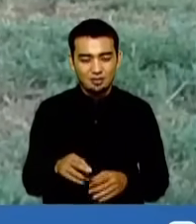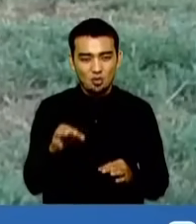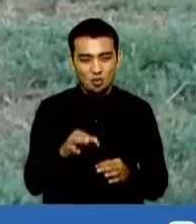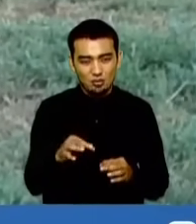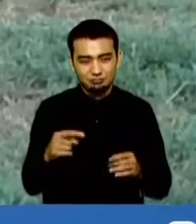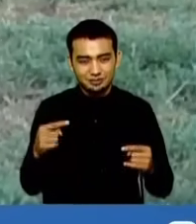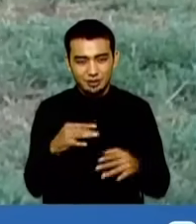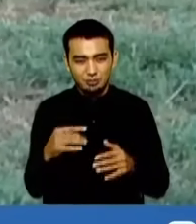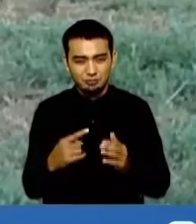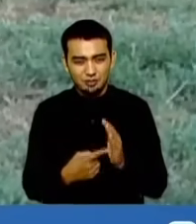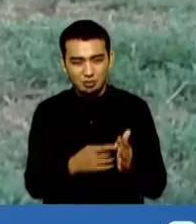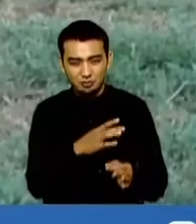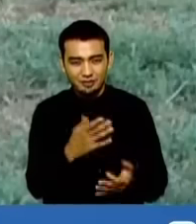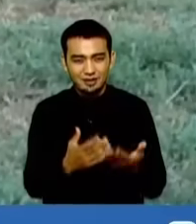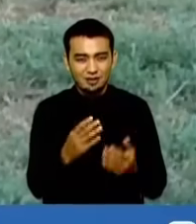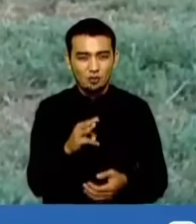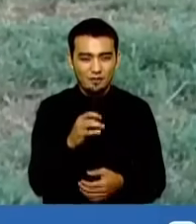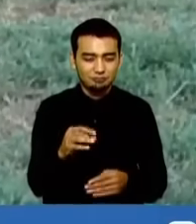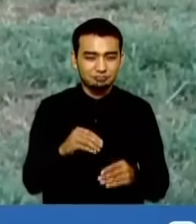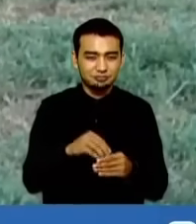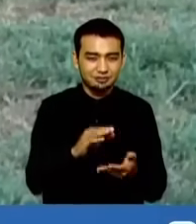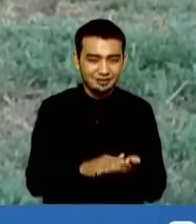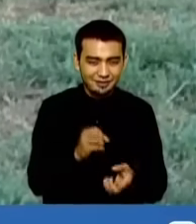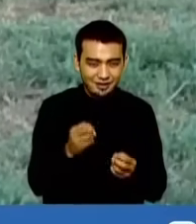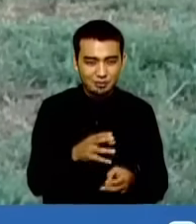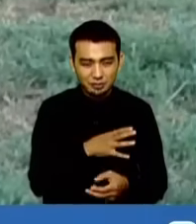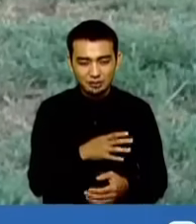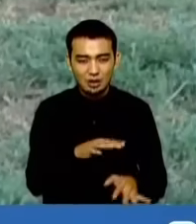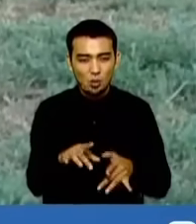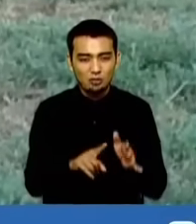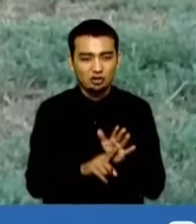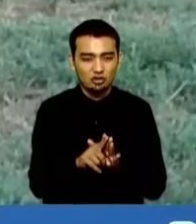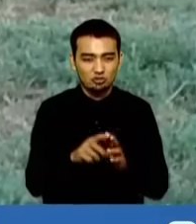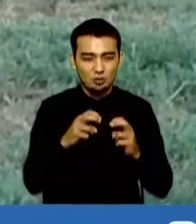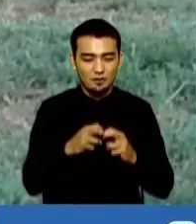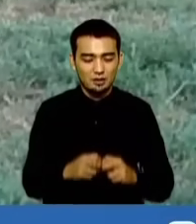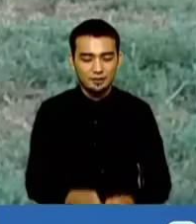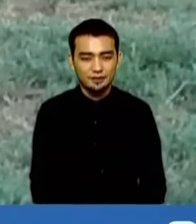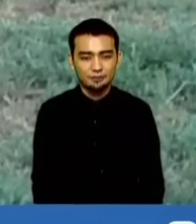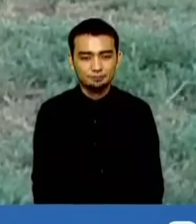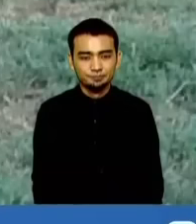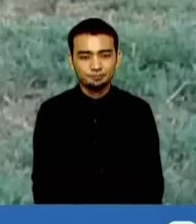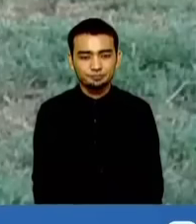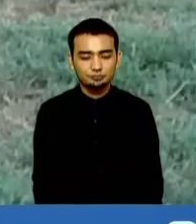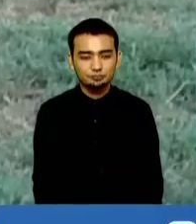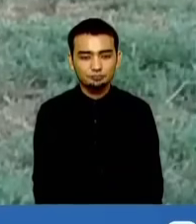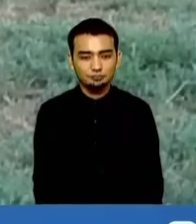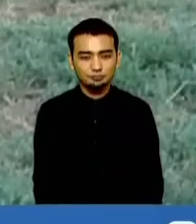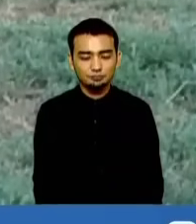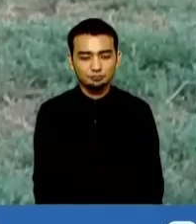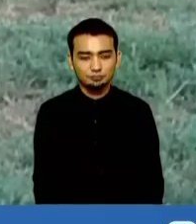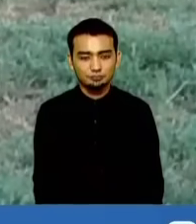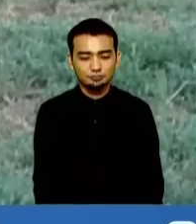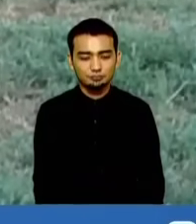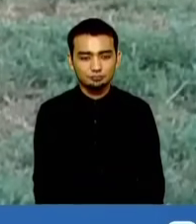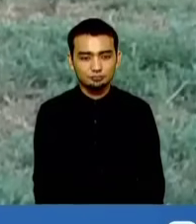келмейтін тауарларды шығару немесе орнату бойынша іс қозғады. Руслан Жасұланұлы, Руна Байболатова, Нұркен Тоқмұрзин,